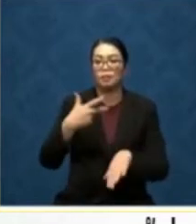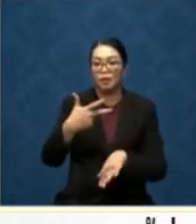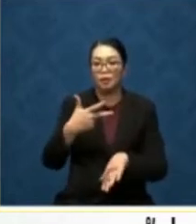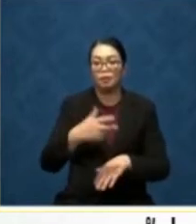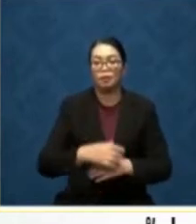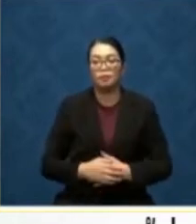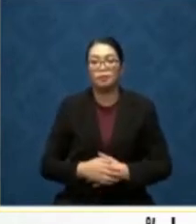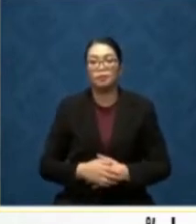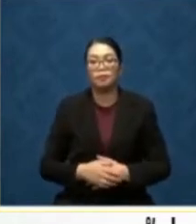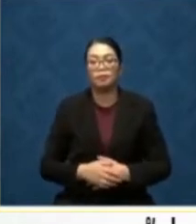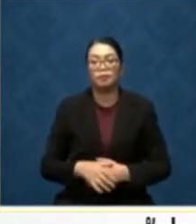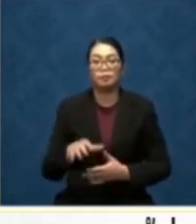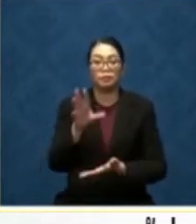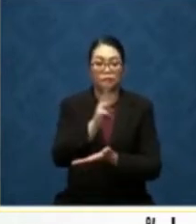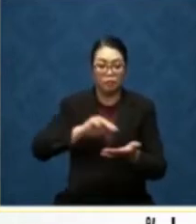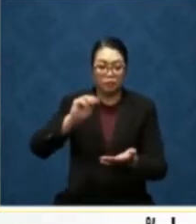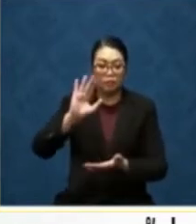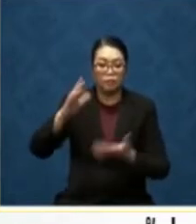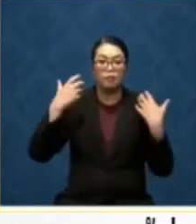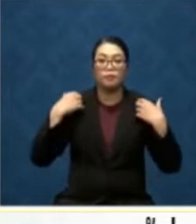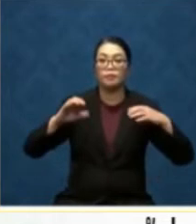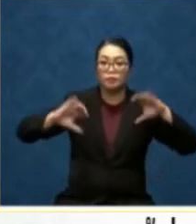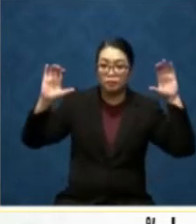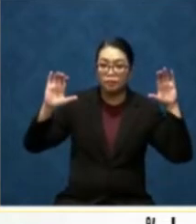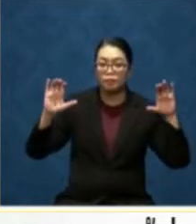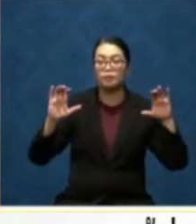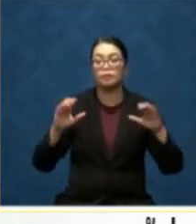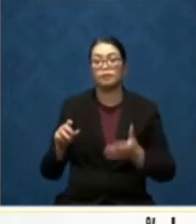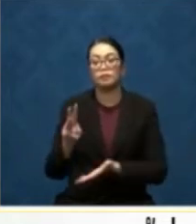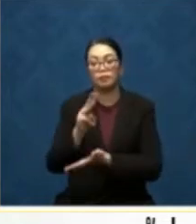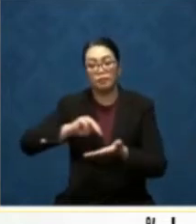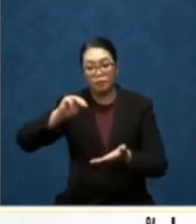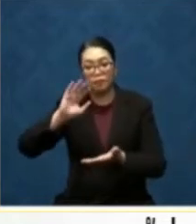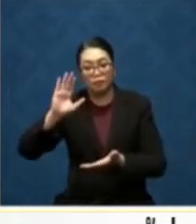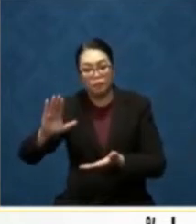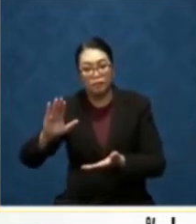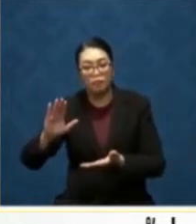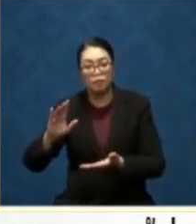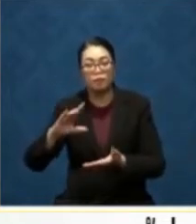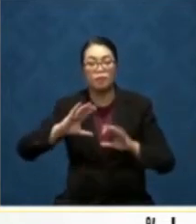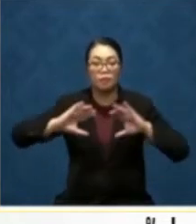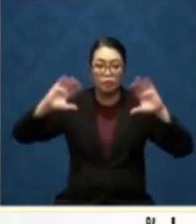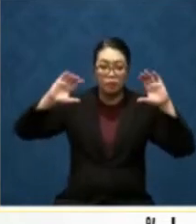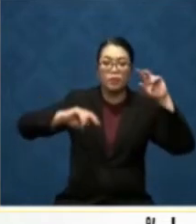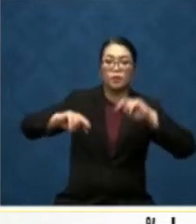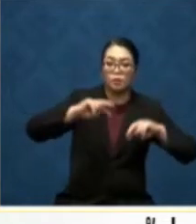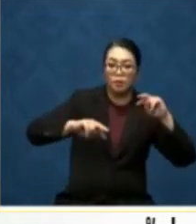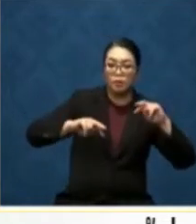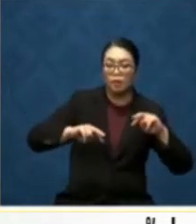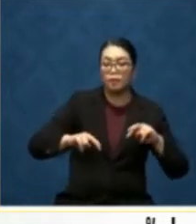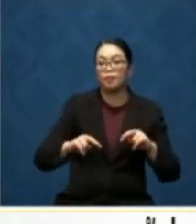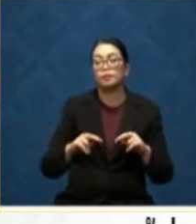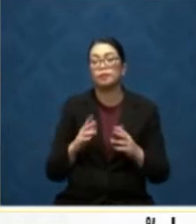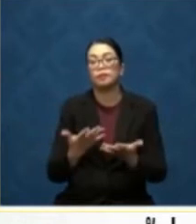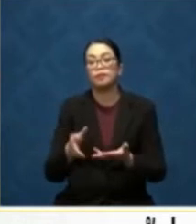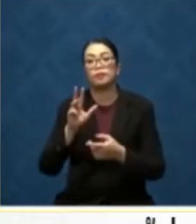one